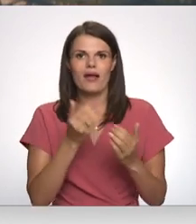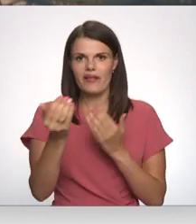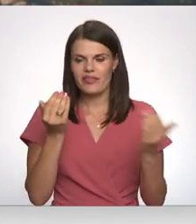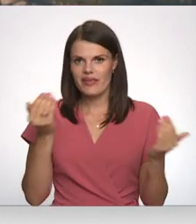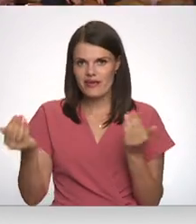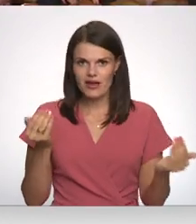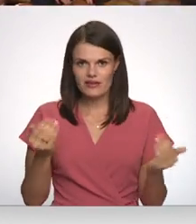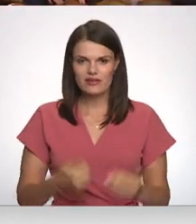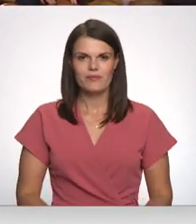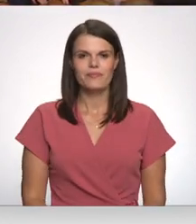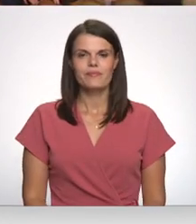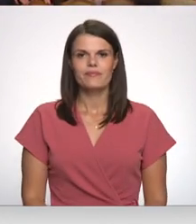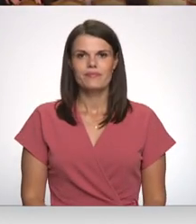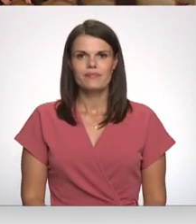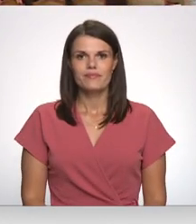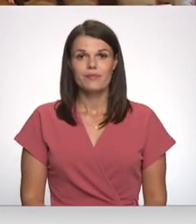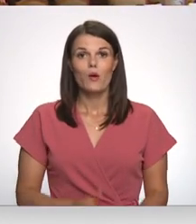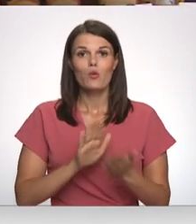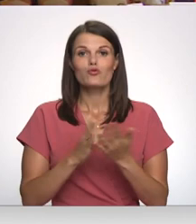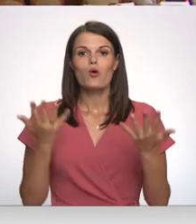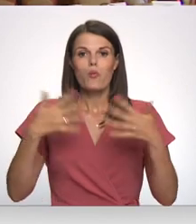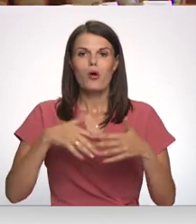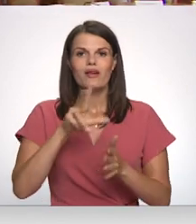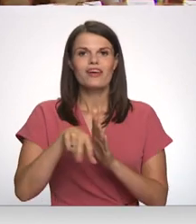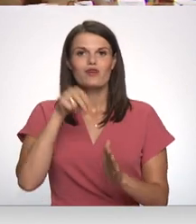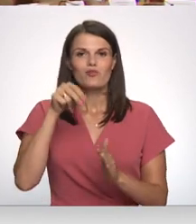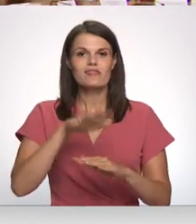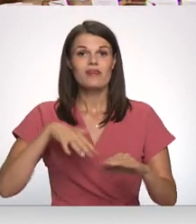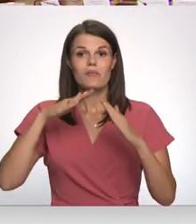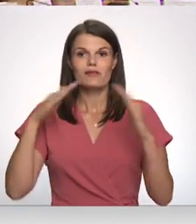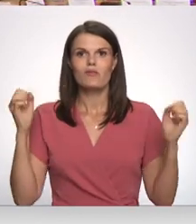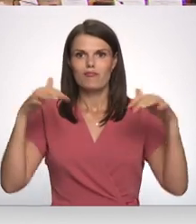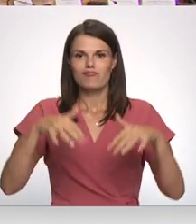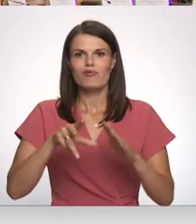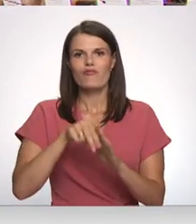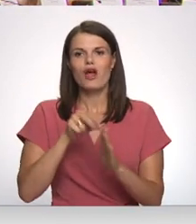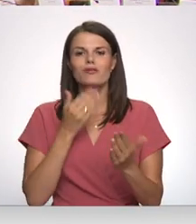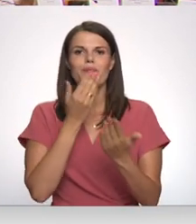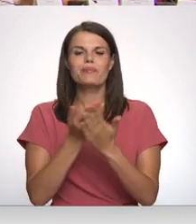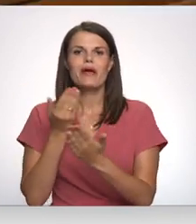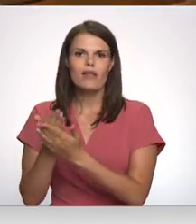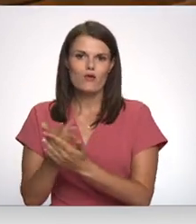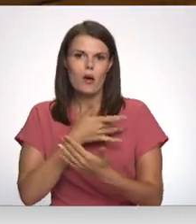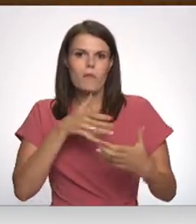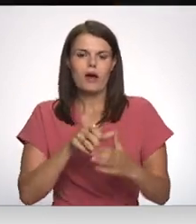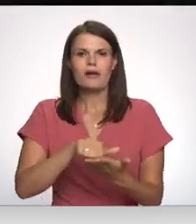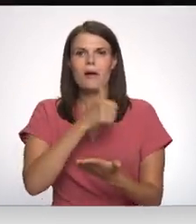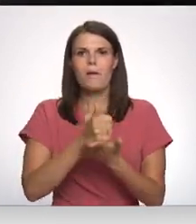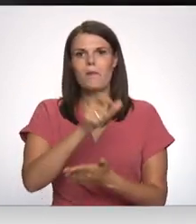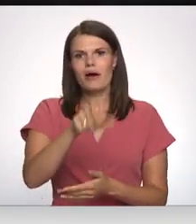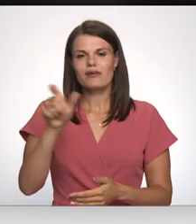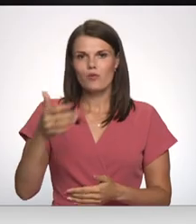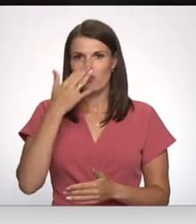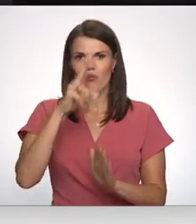Līcīte. Uz politisko izlozi Saeimas namā pulcējās vēlēšanām pieteikto partiju pārstāvju. Numuri tika vilkti